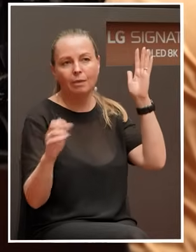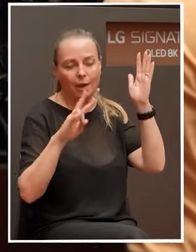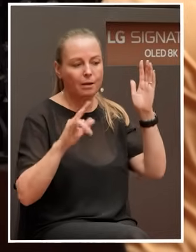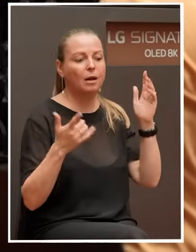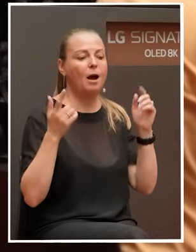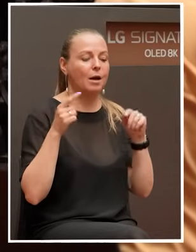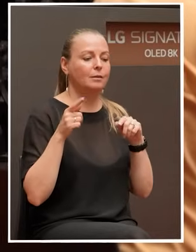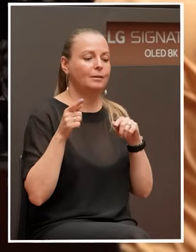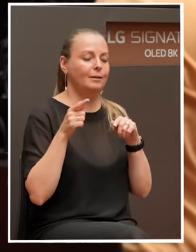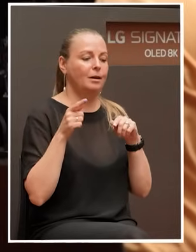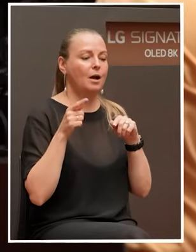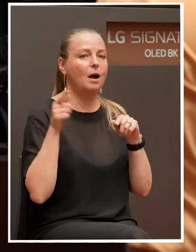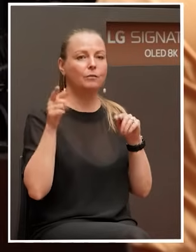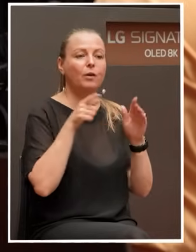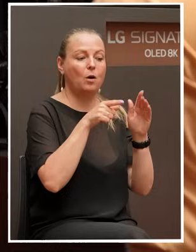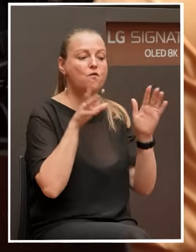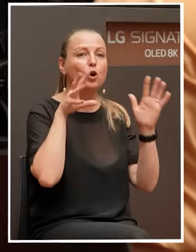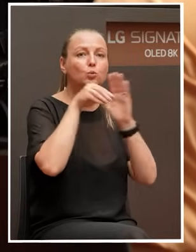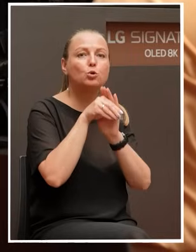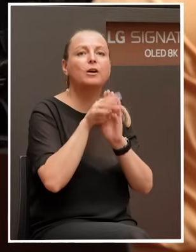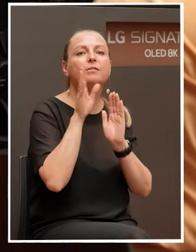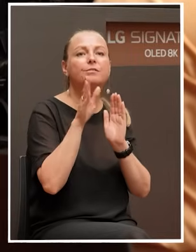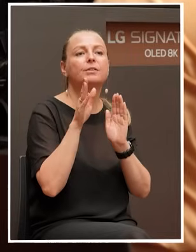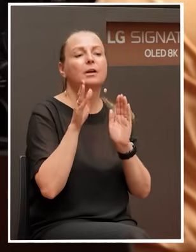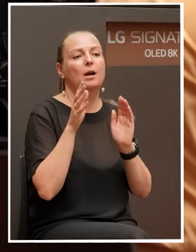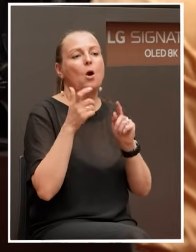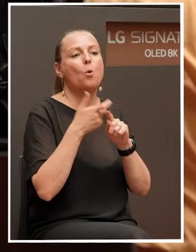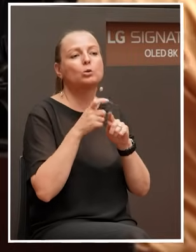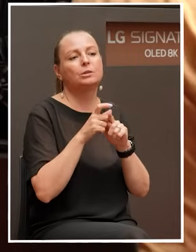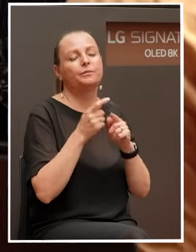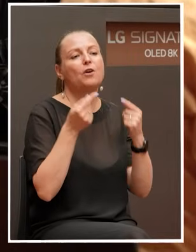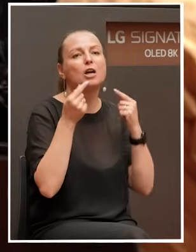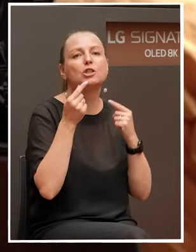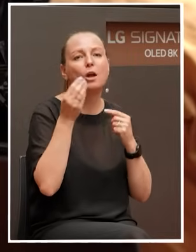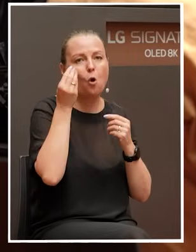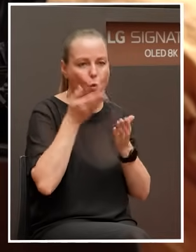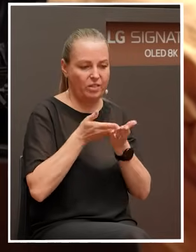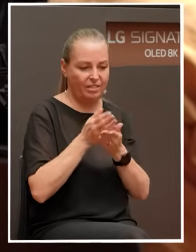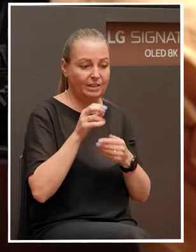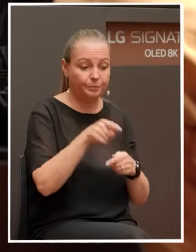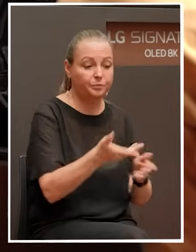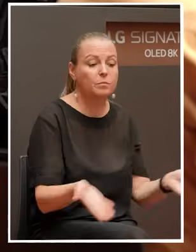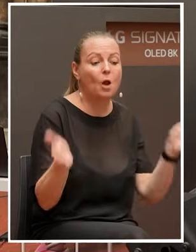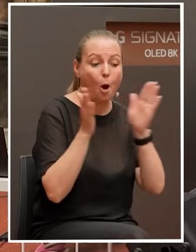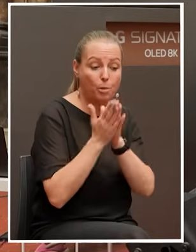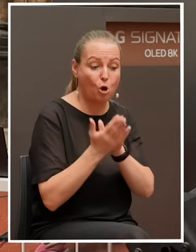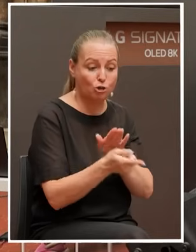он оказывается включен в очень существенный идейный контекст. Вот вы сейчас смотрите на обложку романа